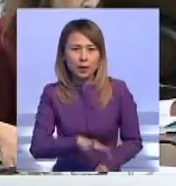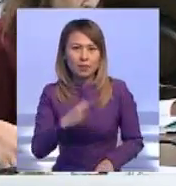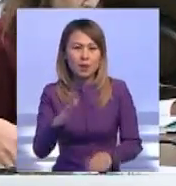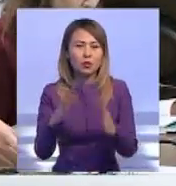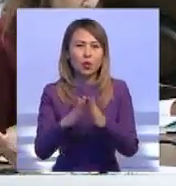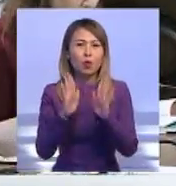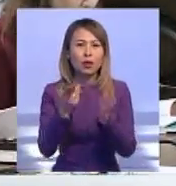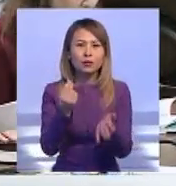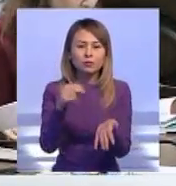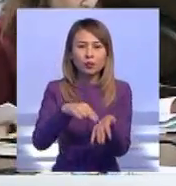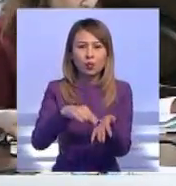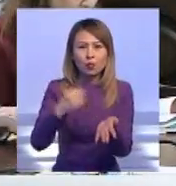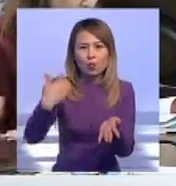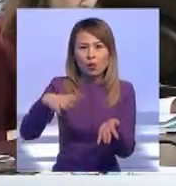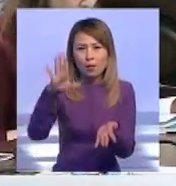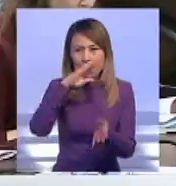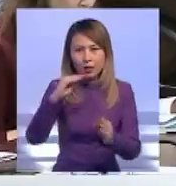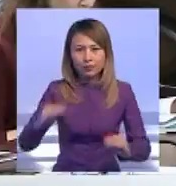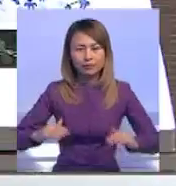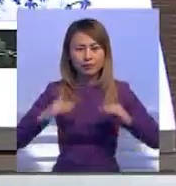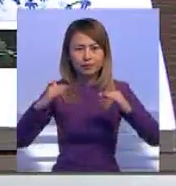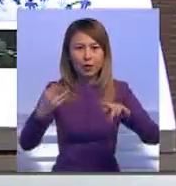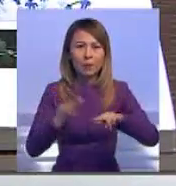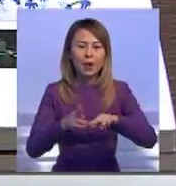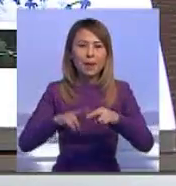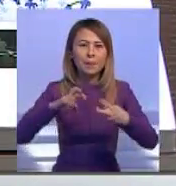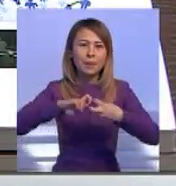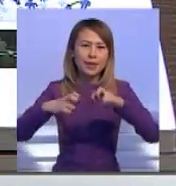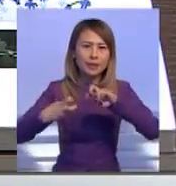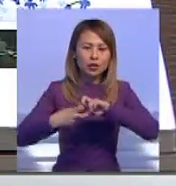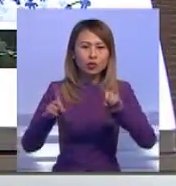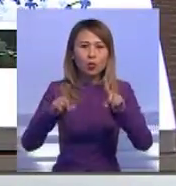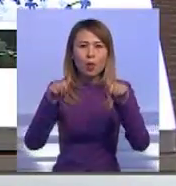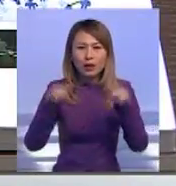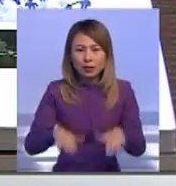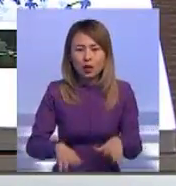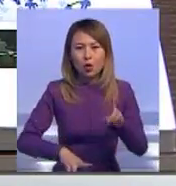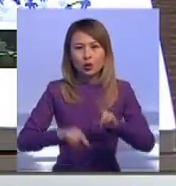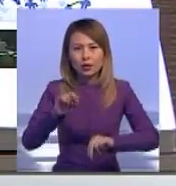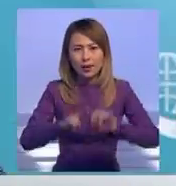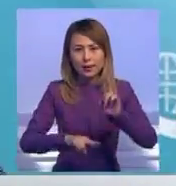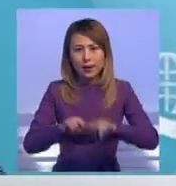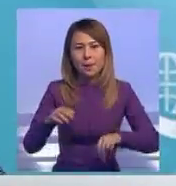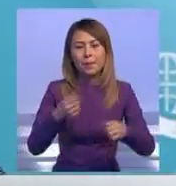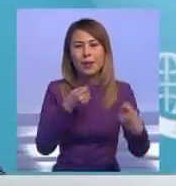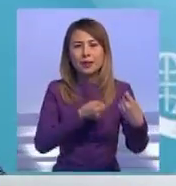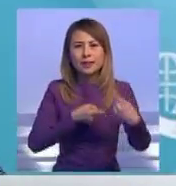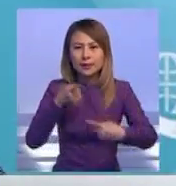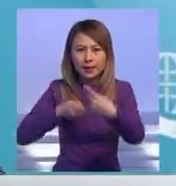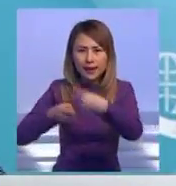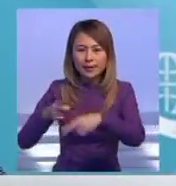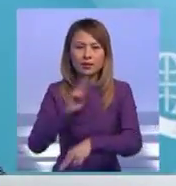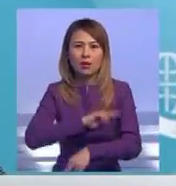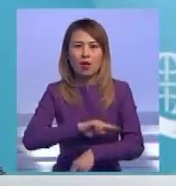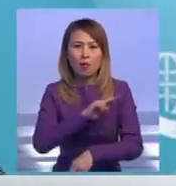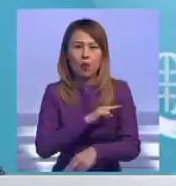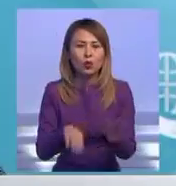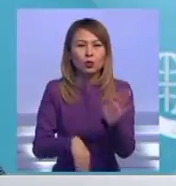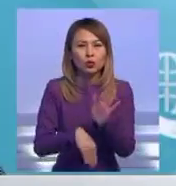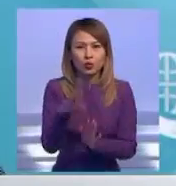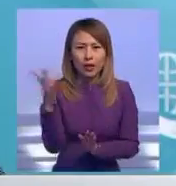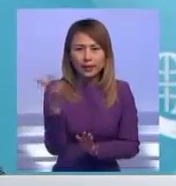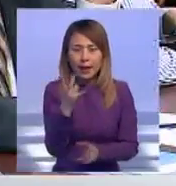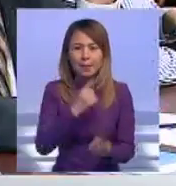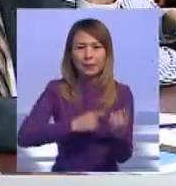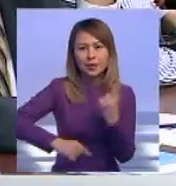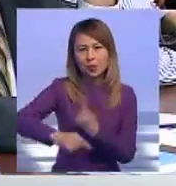үй бағасы қымбаттауы мүмкін дейді сарапшылар. Ал бұл мәселені шешу үшін мамандар құрылыс нарығындағы бәсекелестікті арттыру керек.